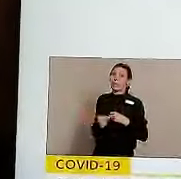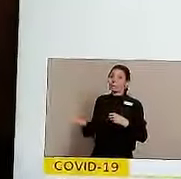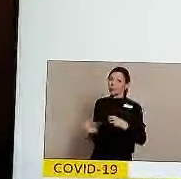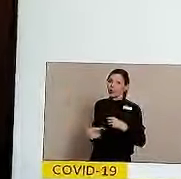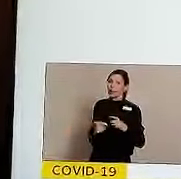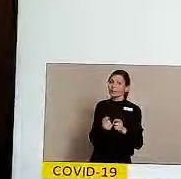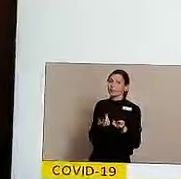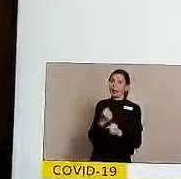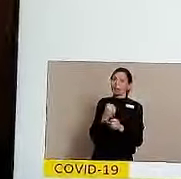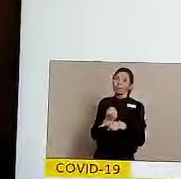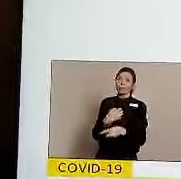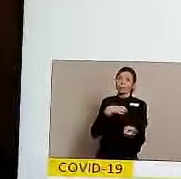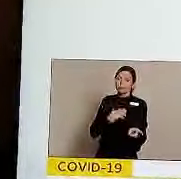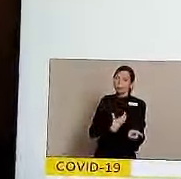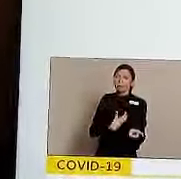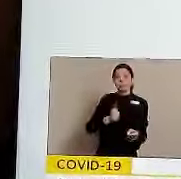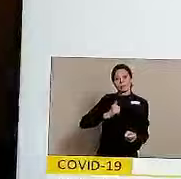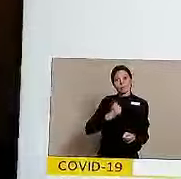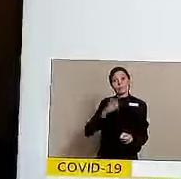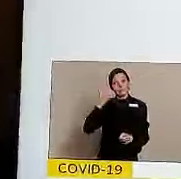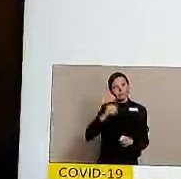على أن يهتمون